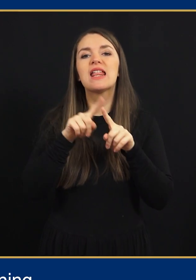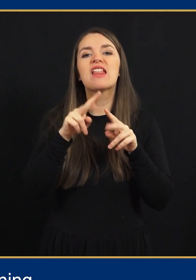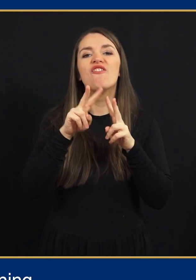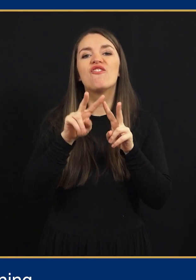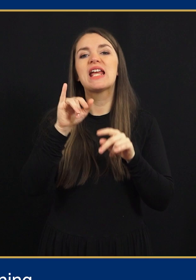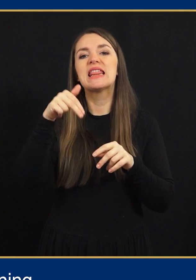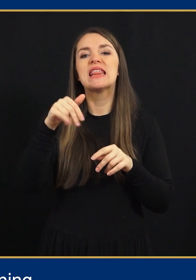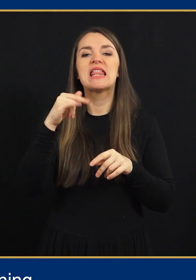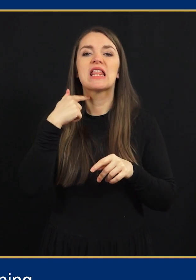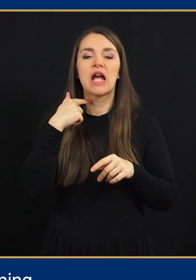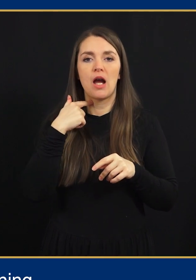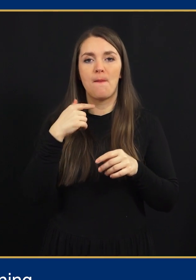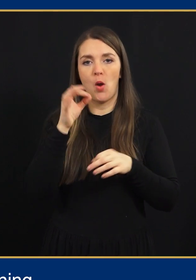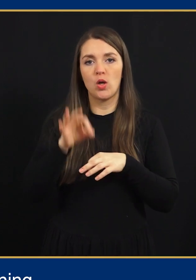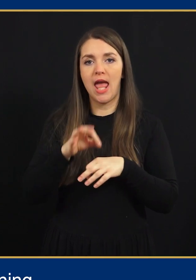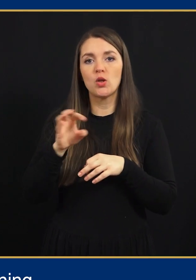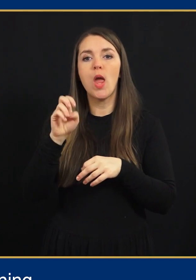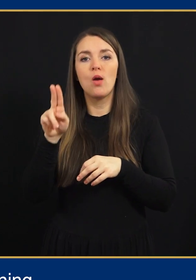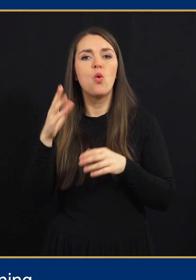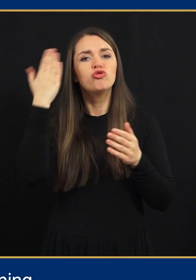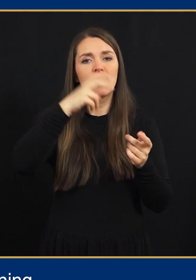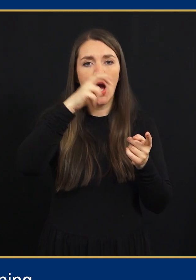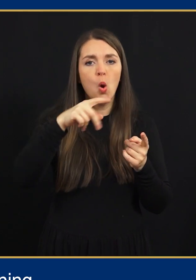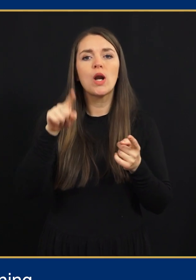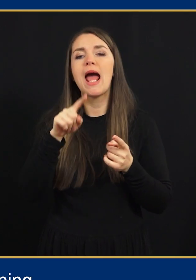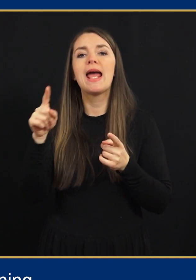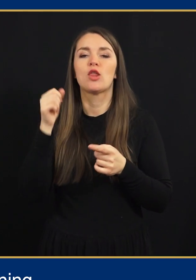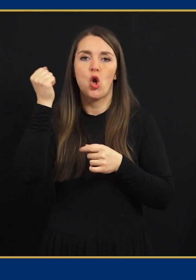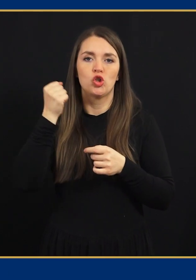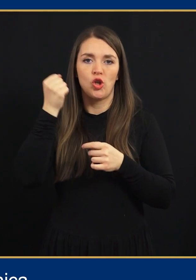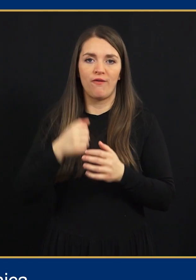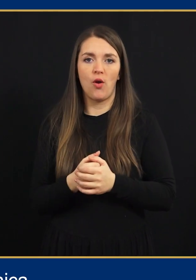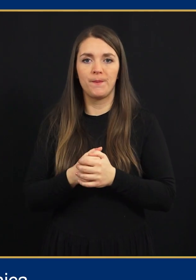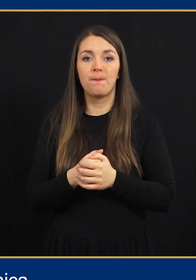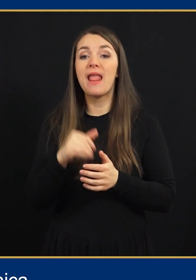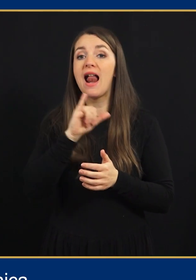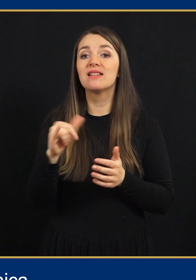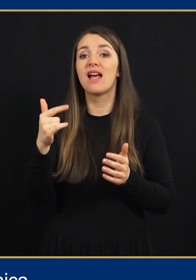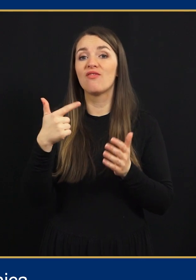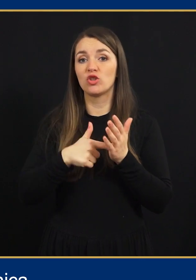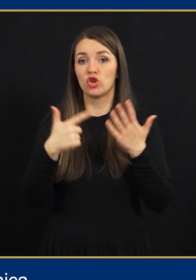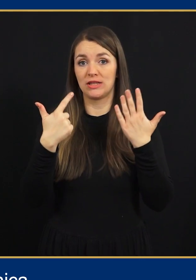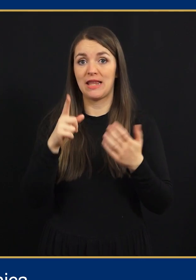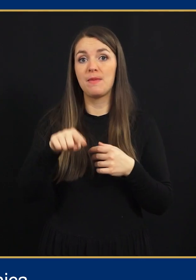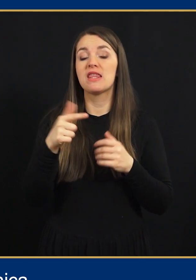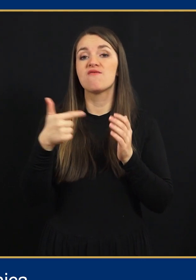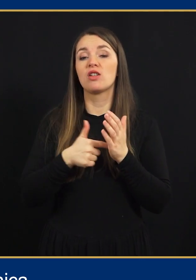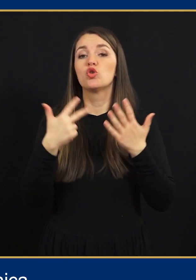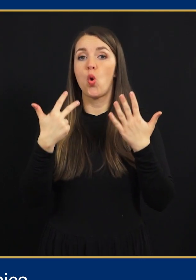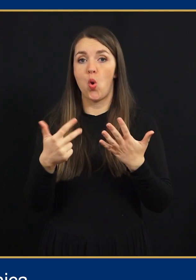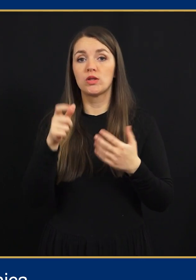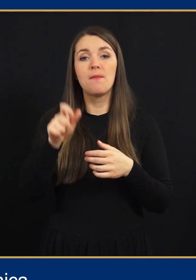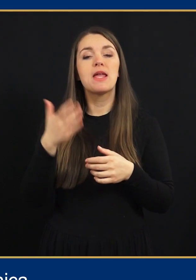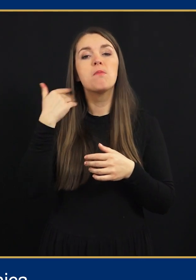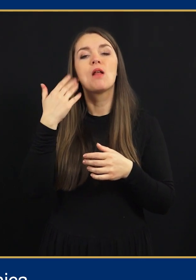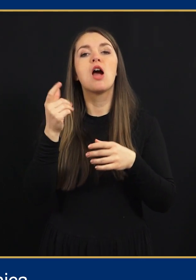twinning projektov EU v Črni gori in na Kosovu. Leta 2007 in 2008 je